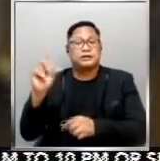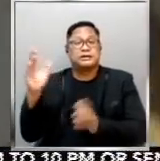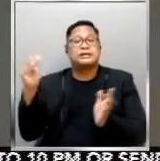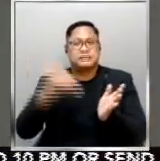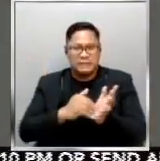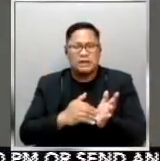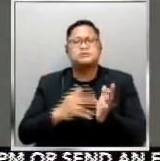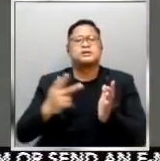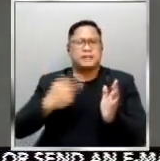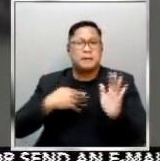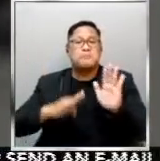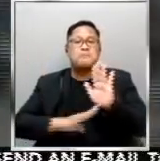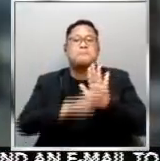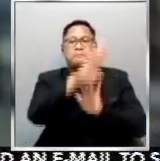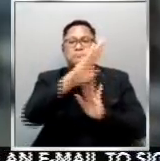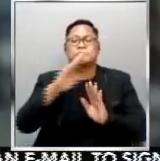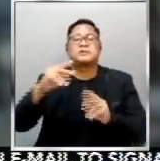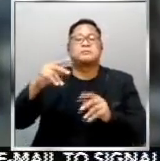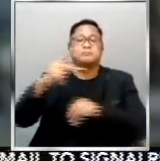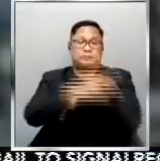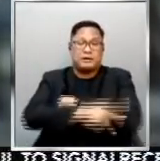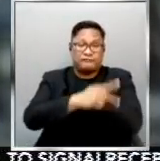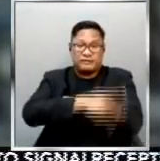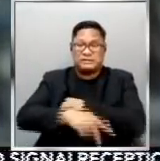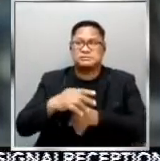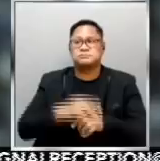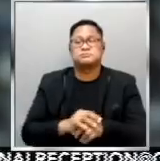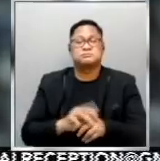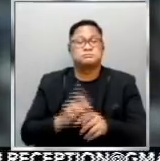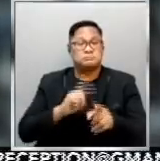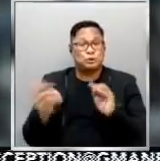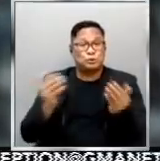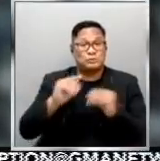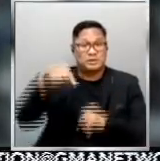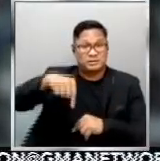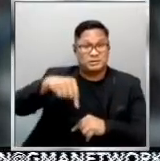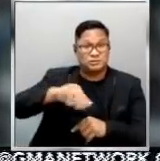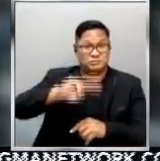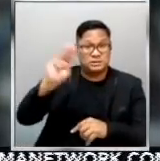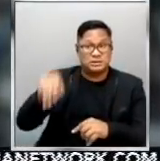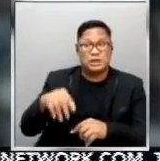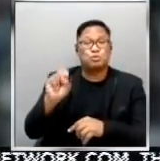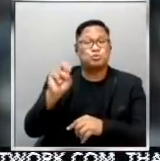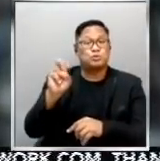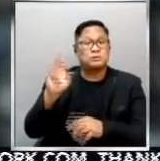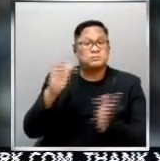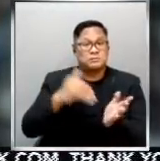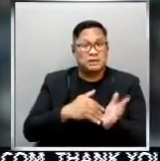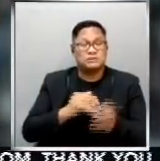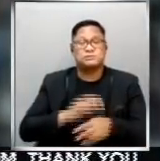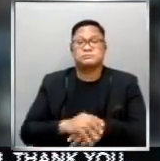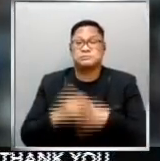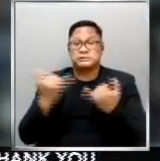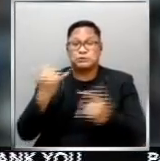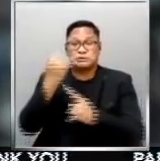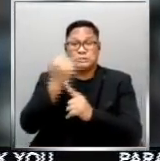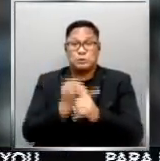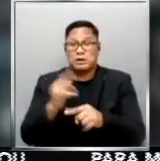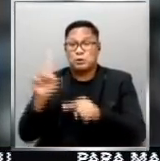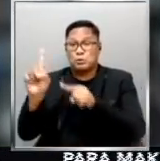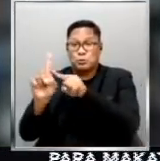probinsya kumpara sa higit 12,000 lang sa Metro Manila. At nitong January 1 hanggang 18,